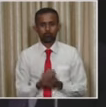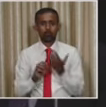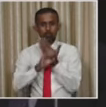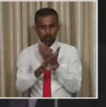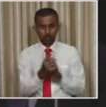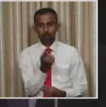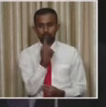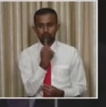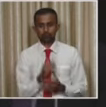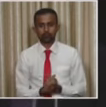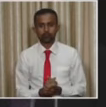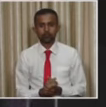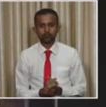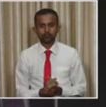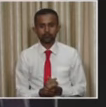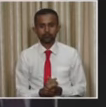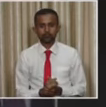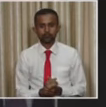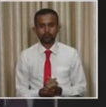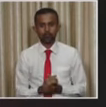කියන්නේ.